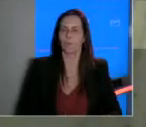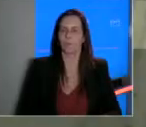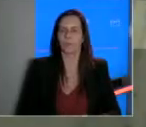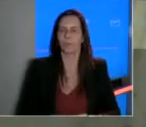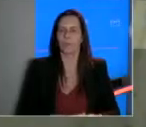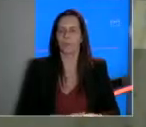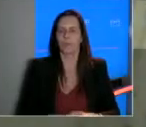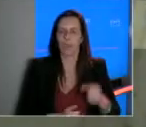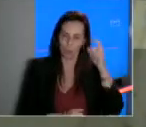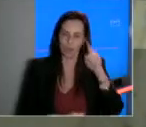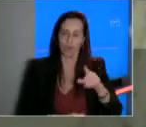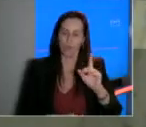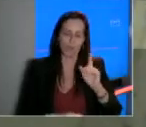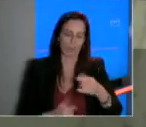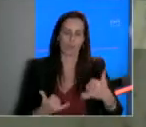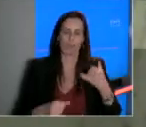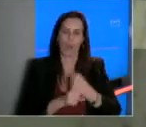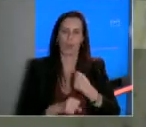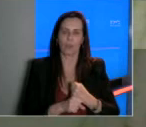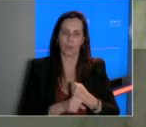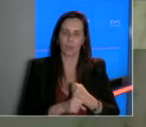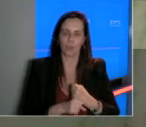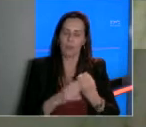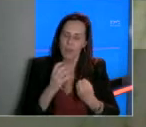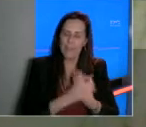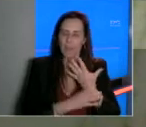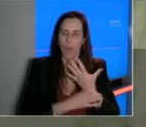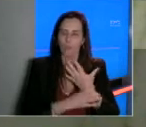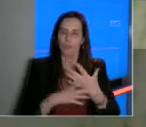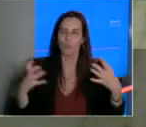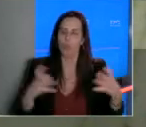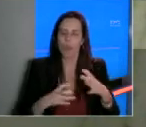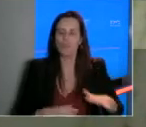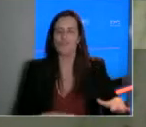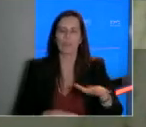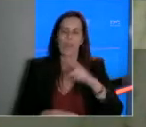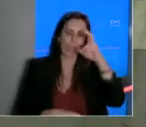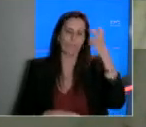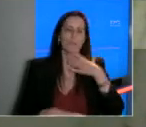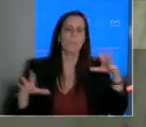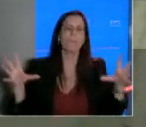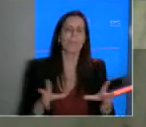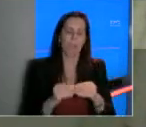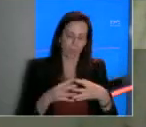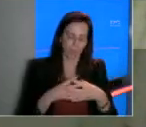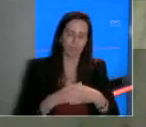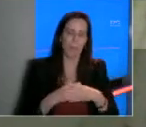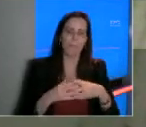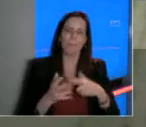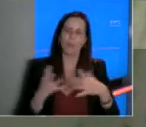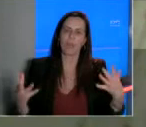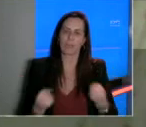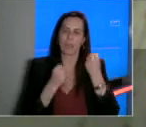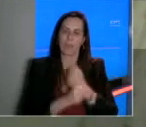אני חושב שזה צו השעה, לבנות תנועת שטח ערבית יהודית, יהודית ערבית, למען